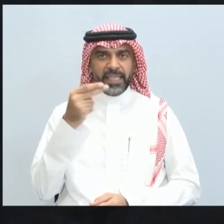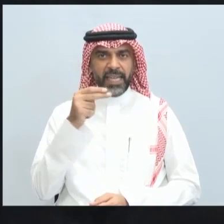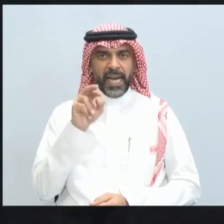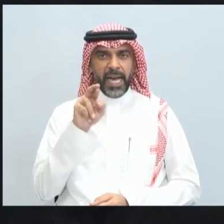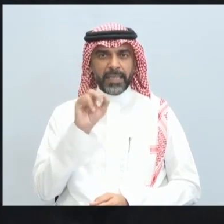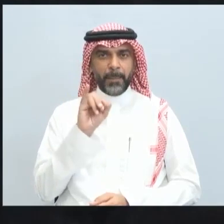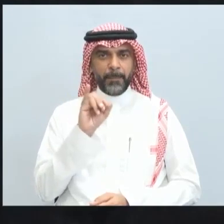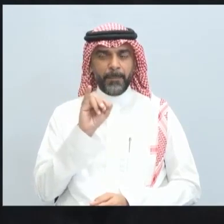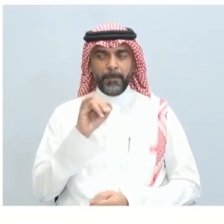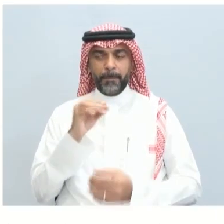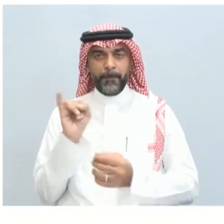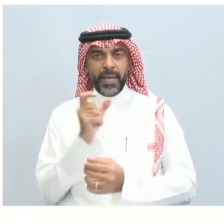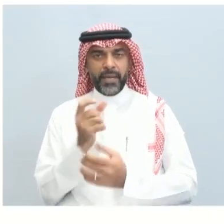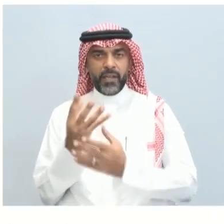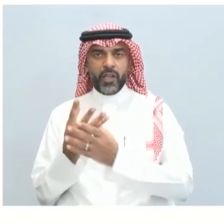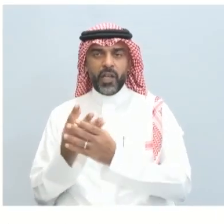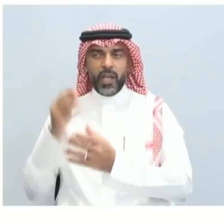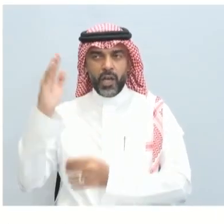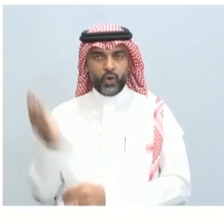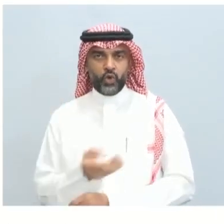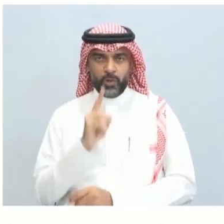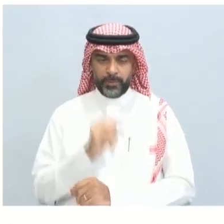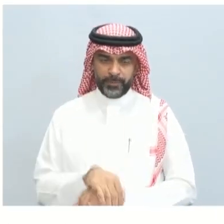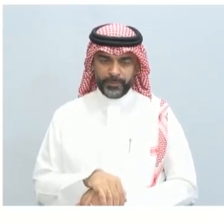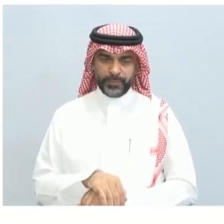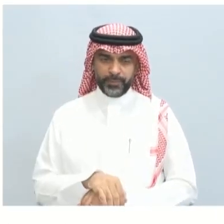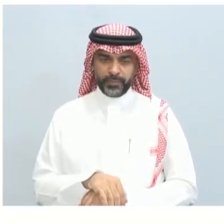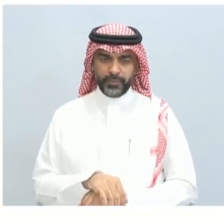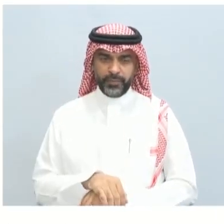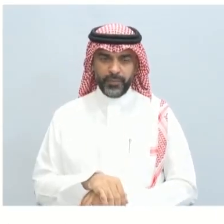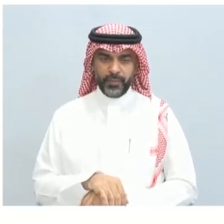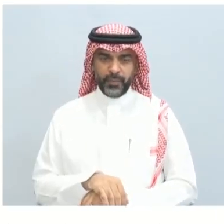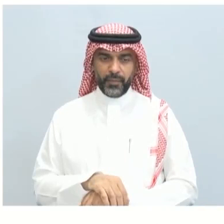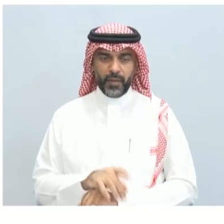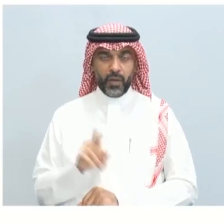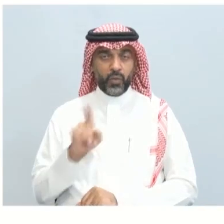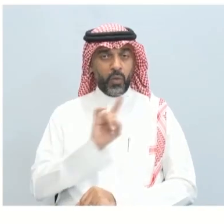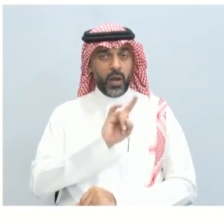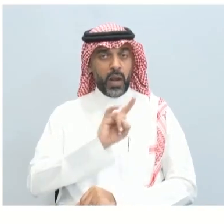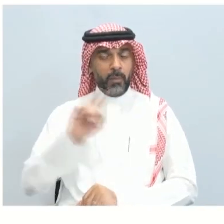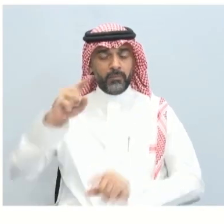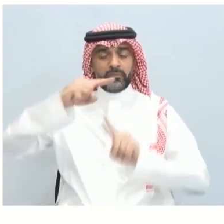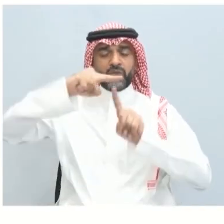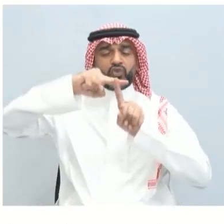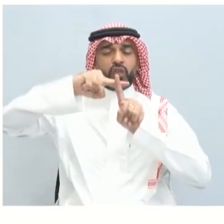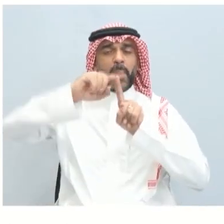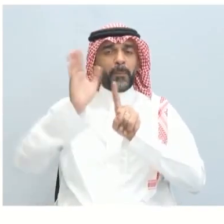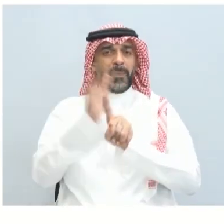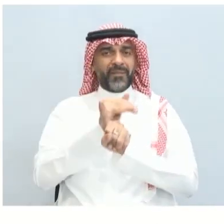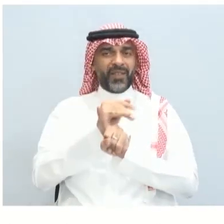اولي العزم من الرسل ايضا انه عليه السلام لم يصلب